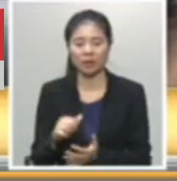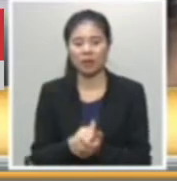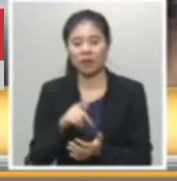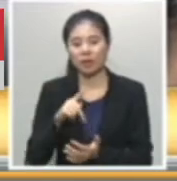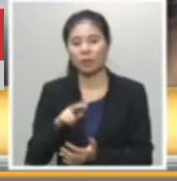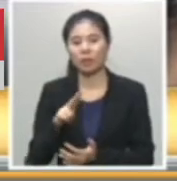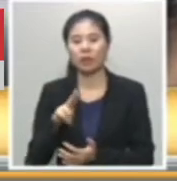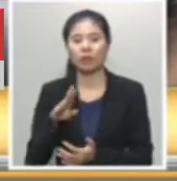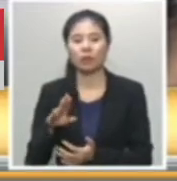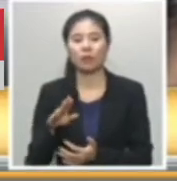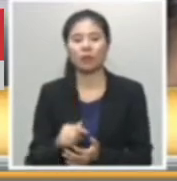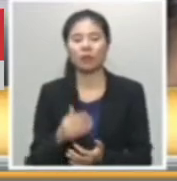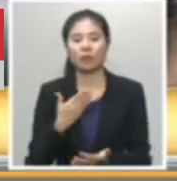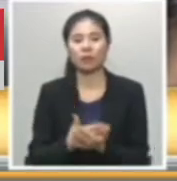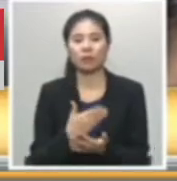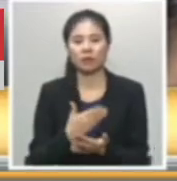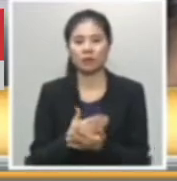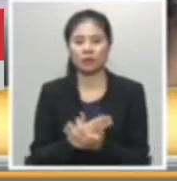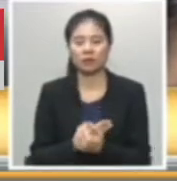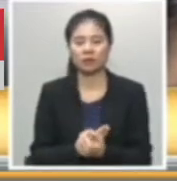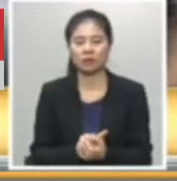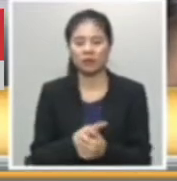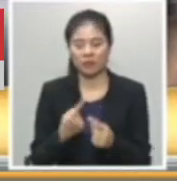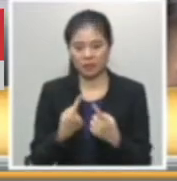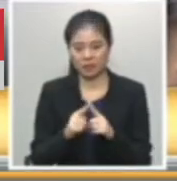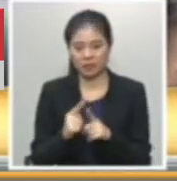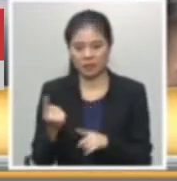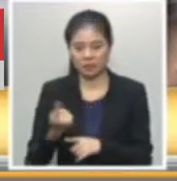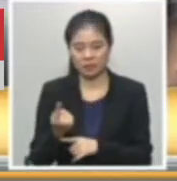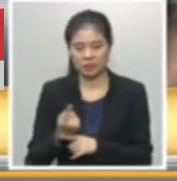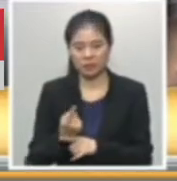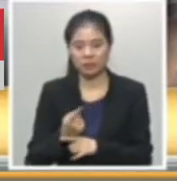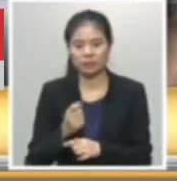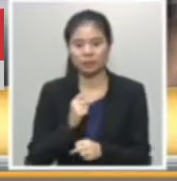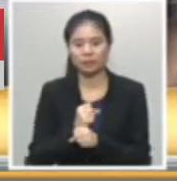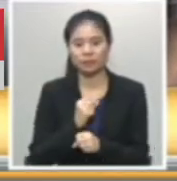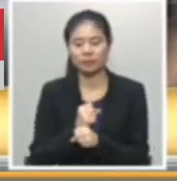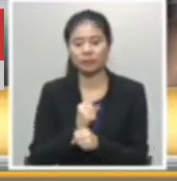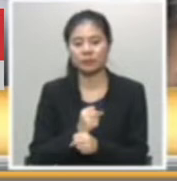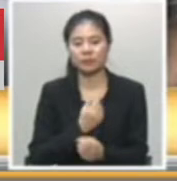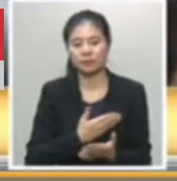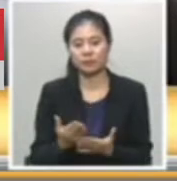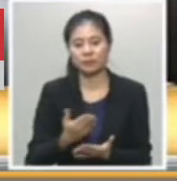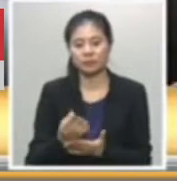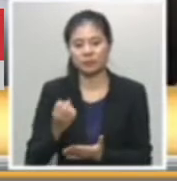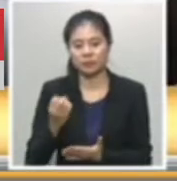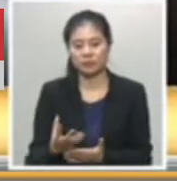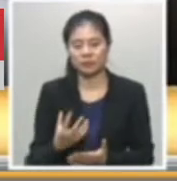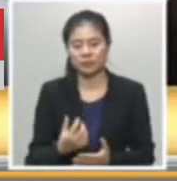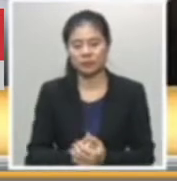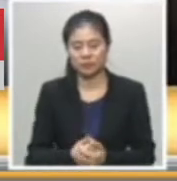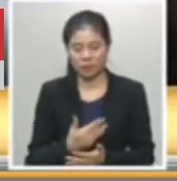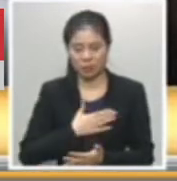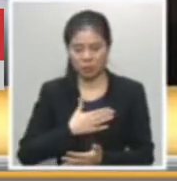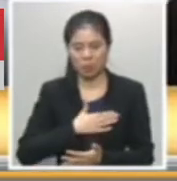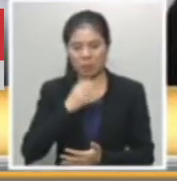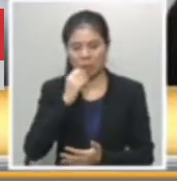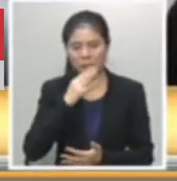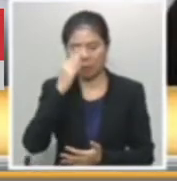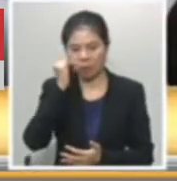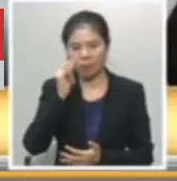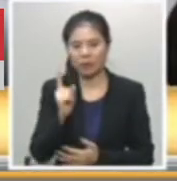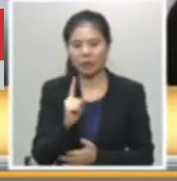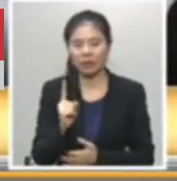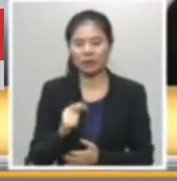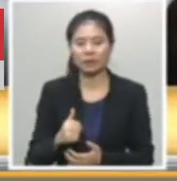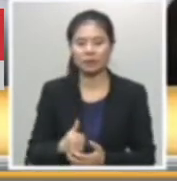บัญญัติงบประมาณแต่จริงๆผมคิดว่าอาจจะต้องถูกใช้จ่ายมากกว่านี้ทำไมผมถึงพูดแบบนี้ครับตรงนี้ก็อย